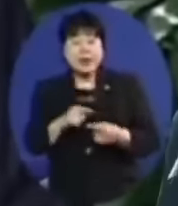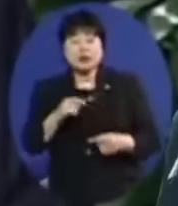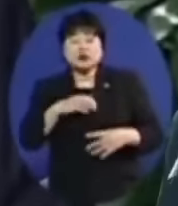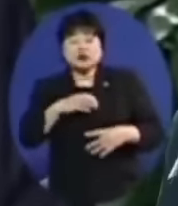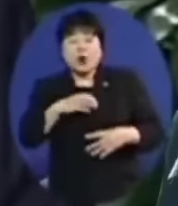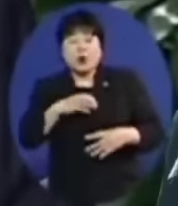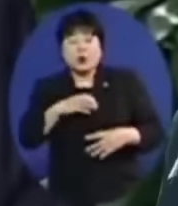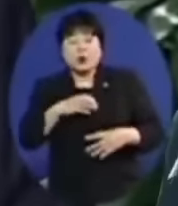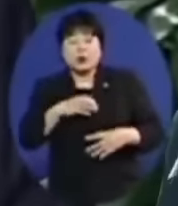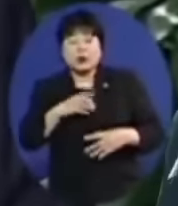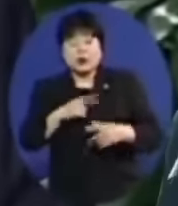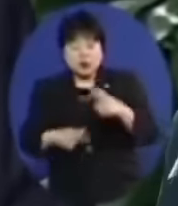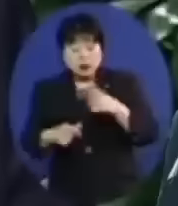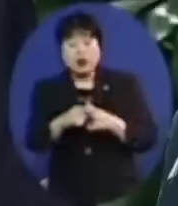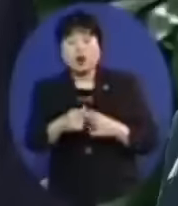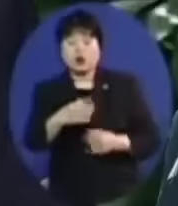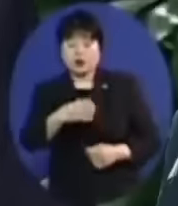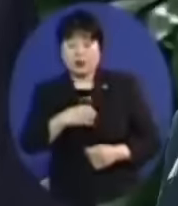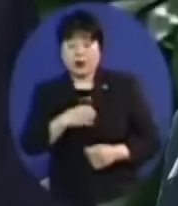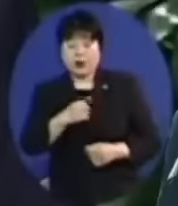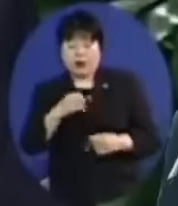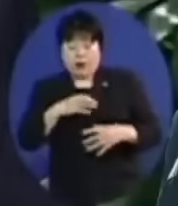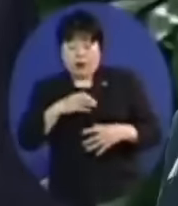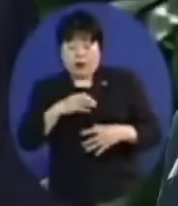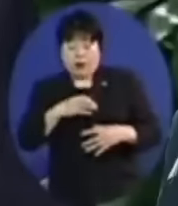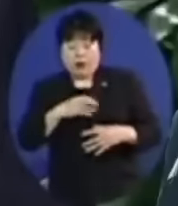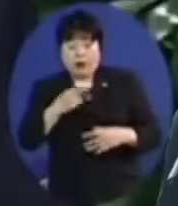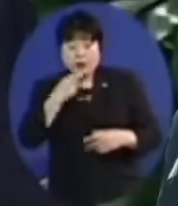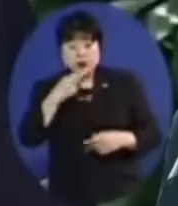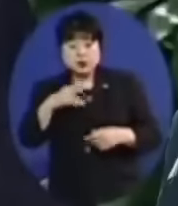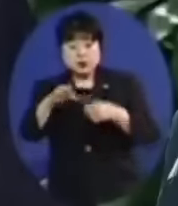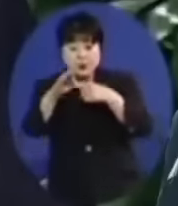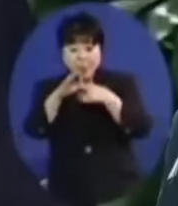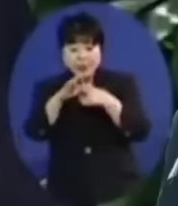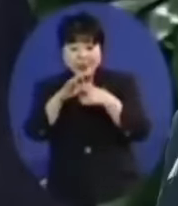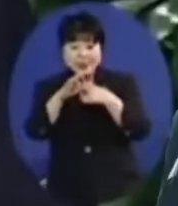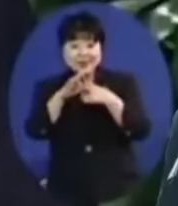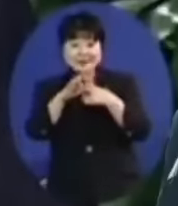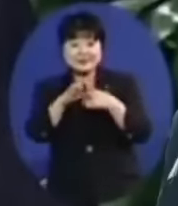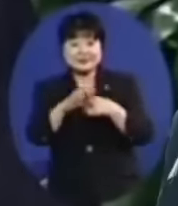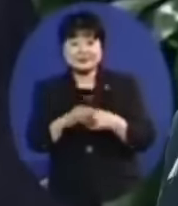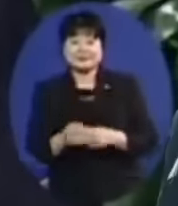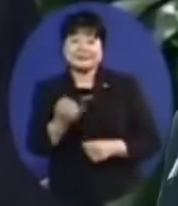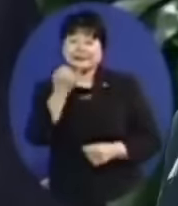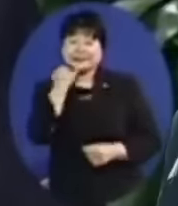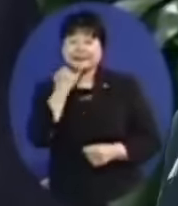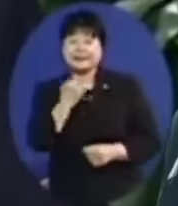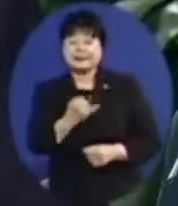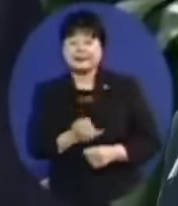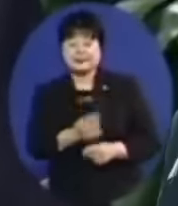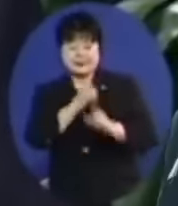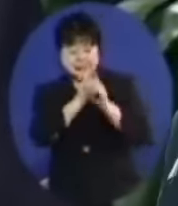두려움이라는 것입니다. 겁을 집어먹지 않으면 무엇인지 이겨요.